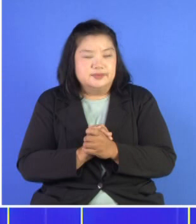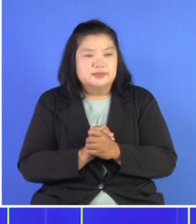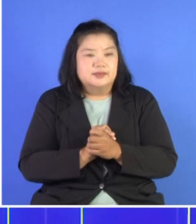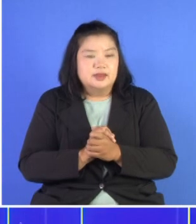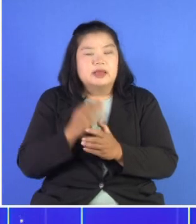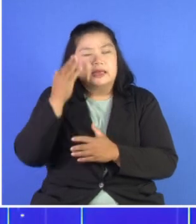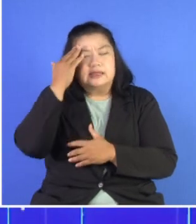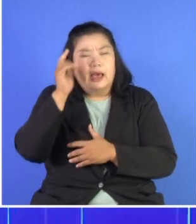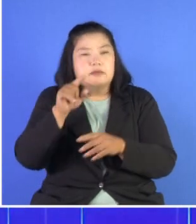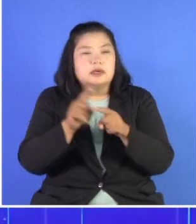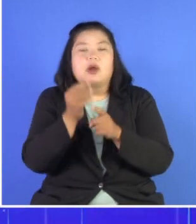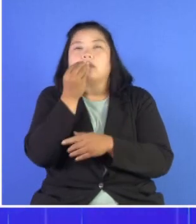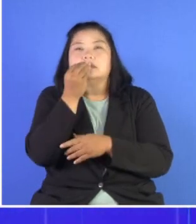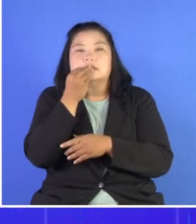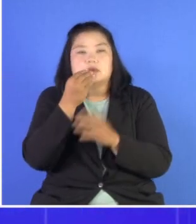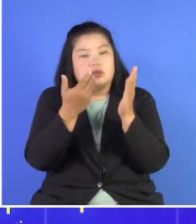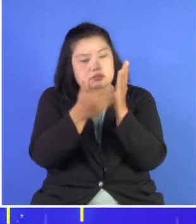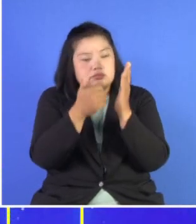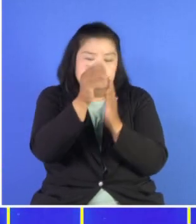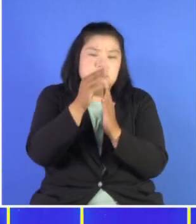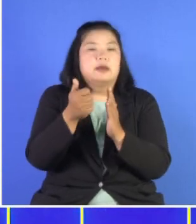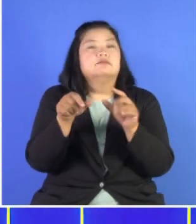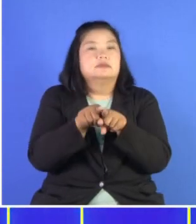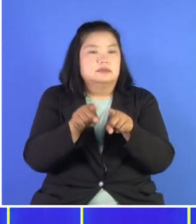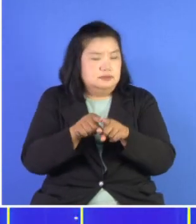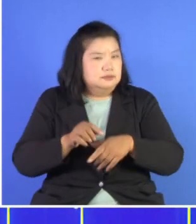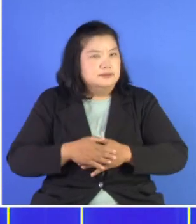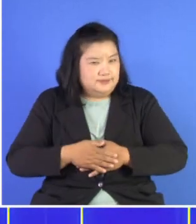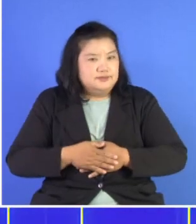นี่นะบางทีคนก็มองข้ามไง